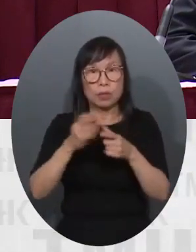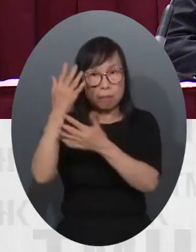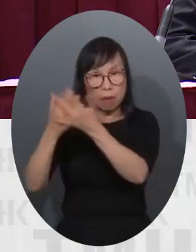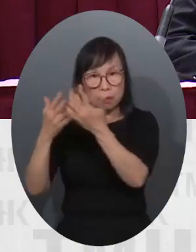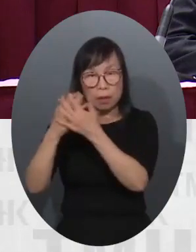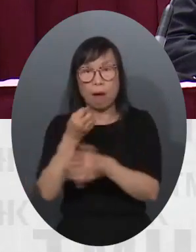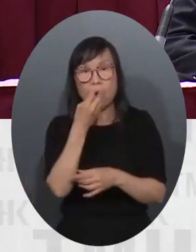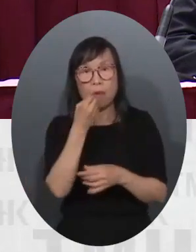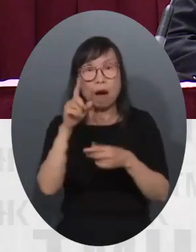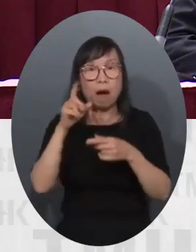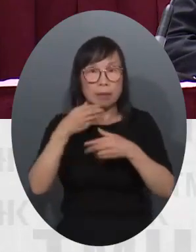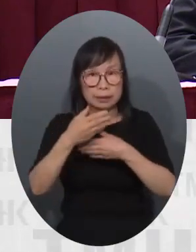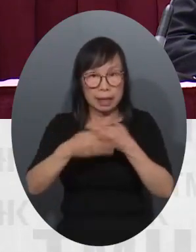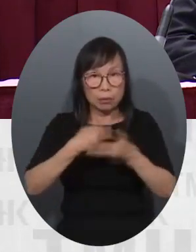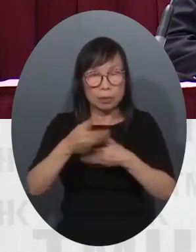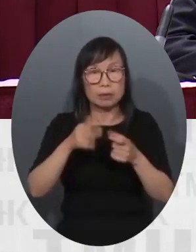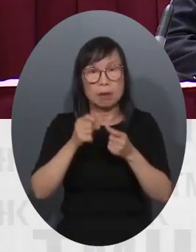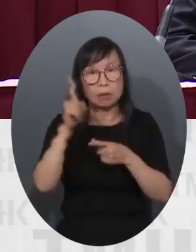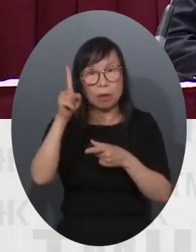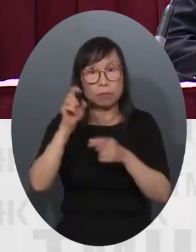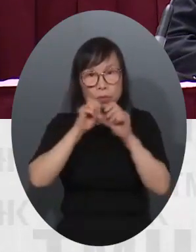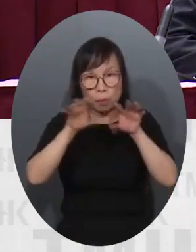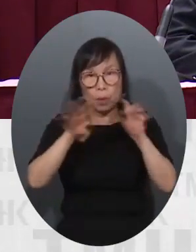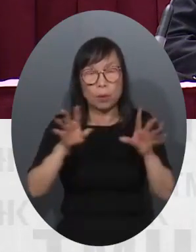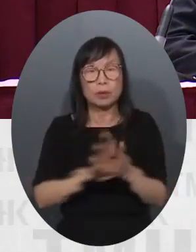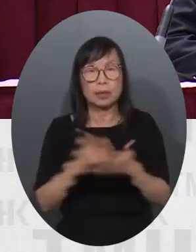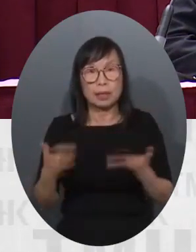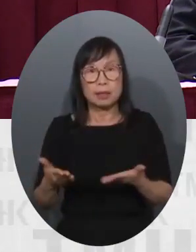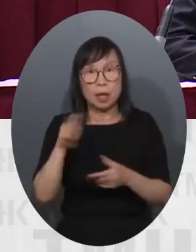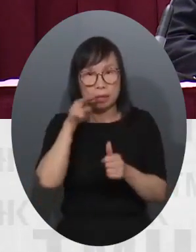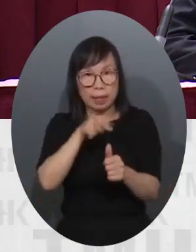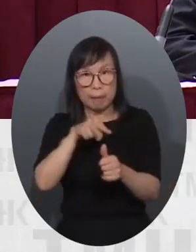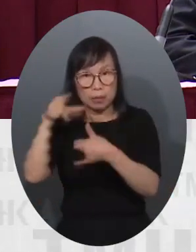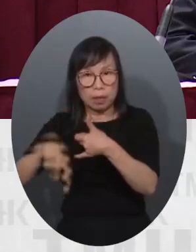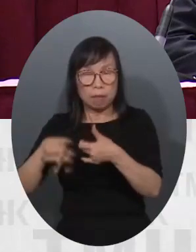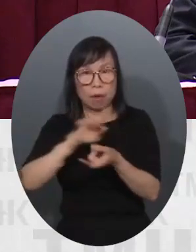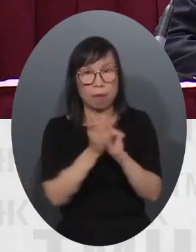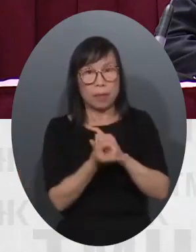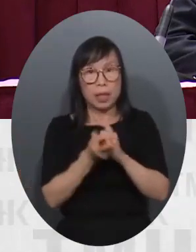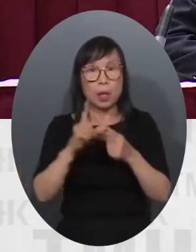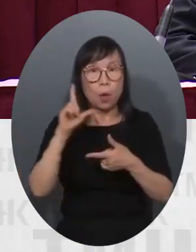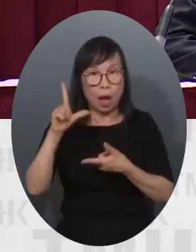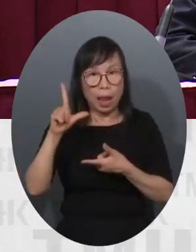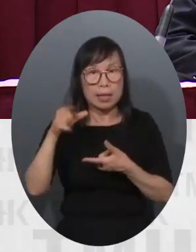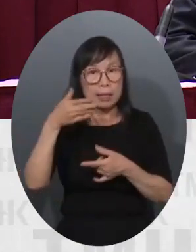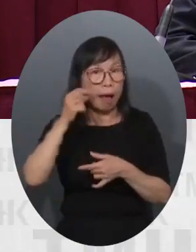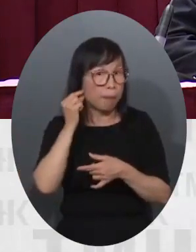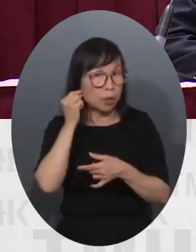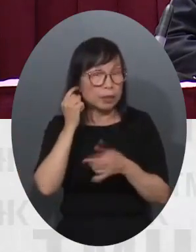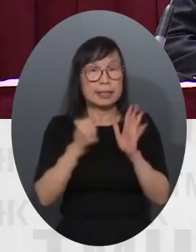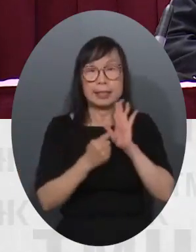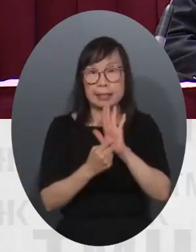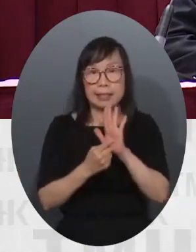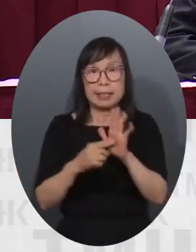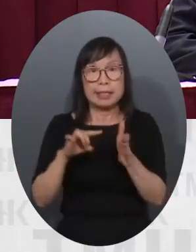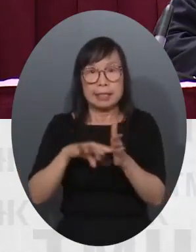港交易所網站上公布。而家我想請監票人代表李艷蘭女士為大家示範電子